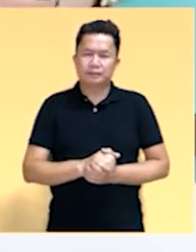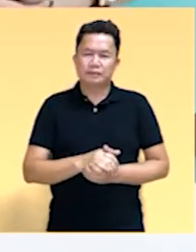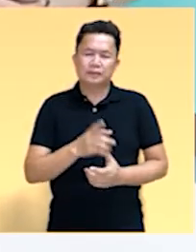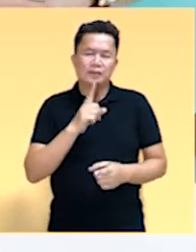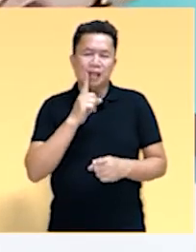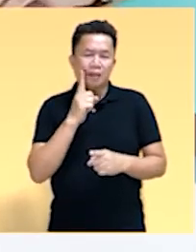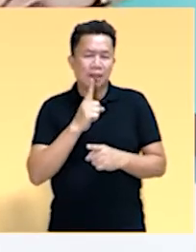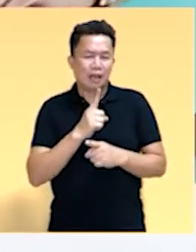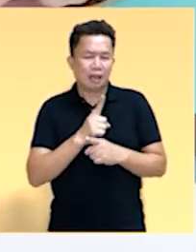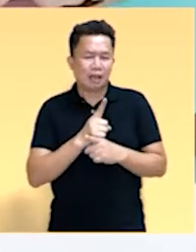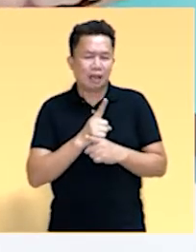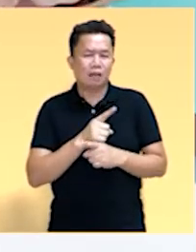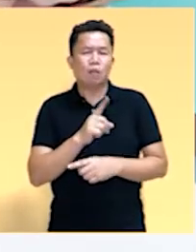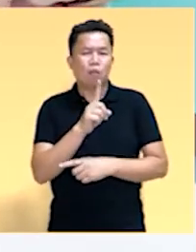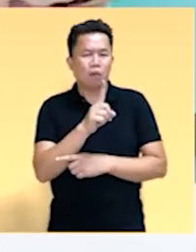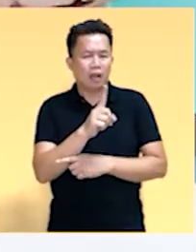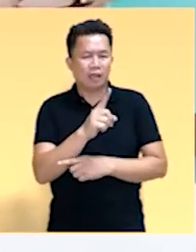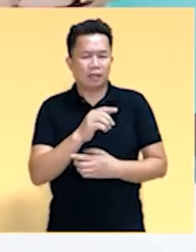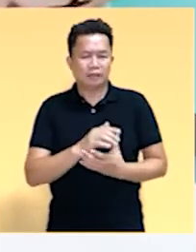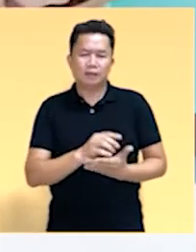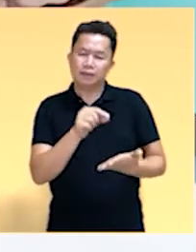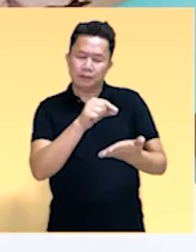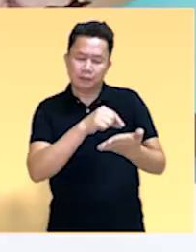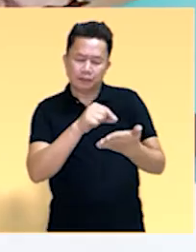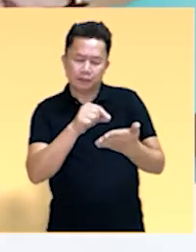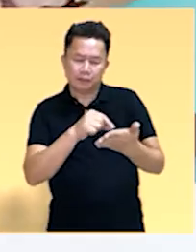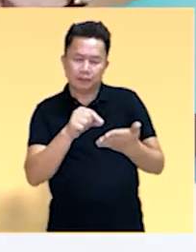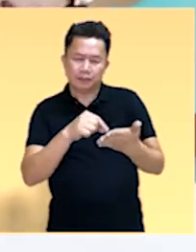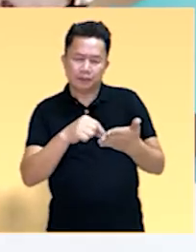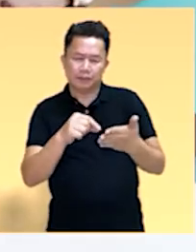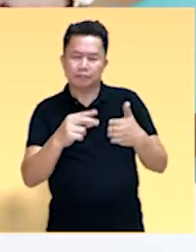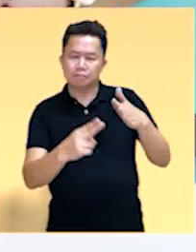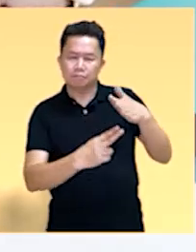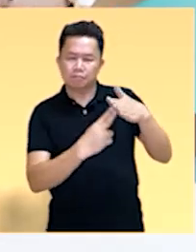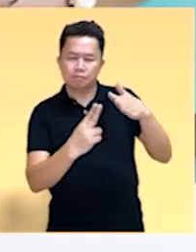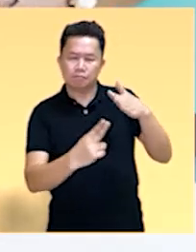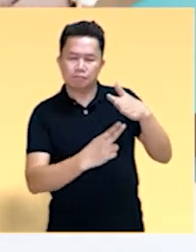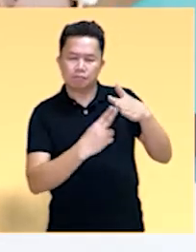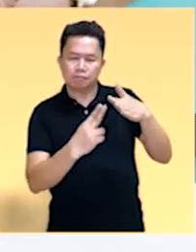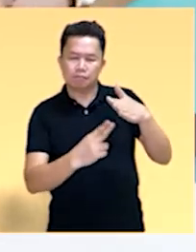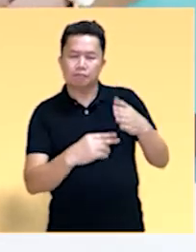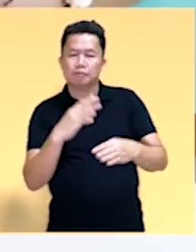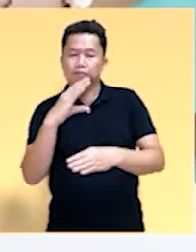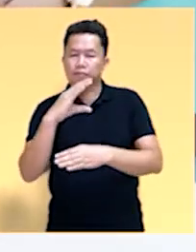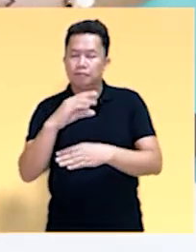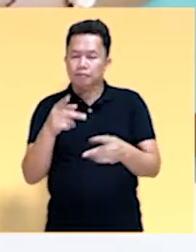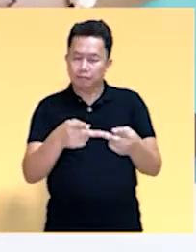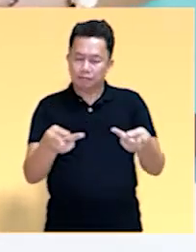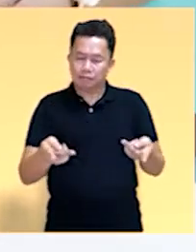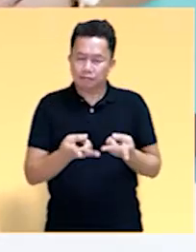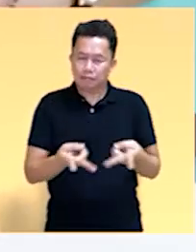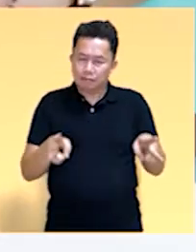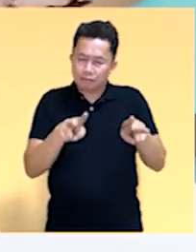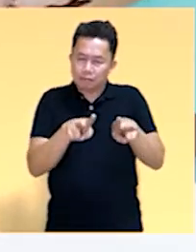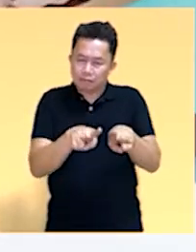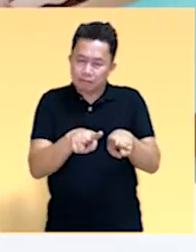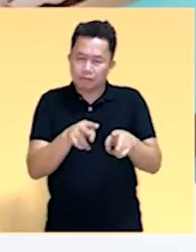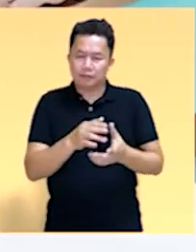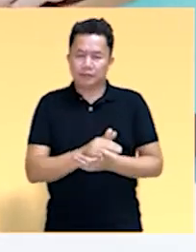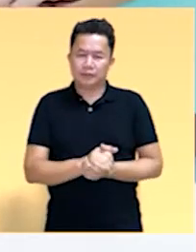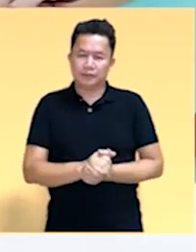Tama na naman! 1. Isulat natin ito sa ilalim ng hundreds na place value.